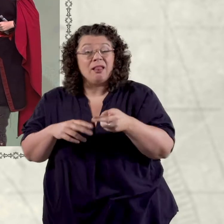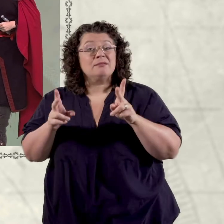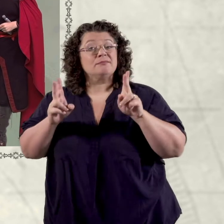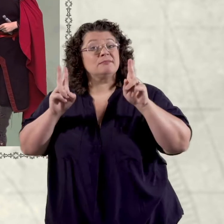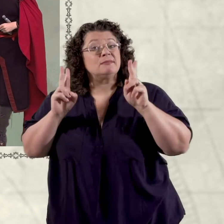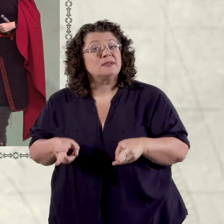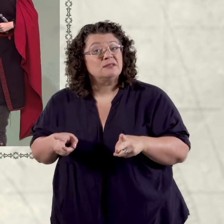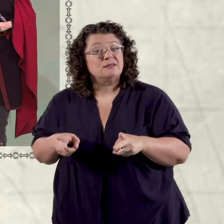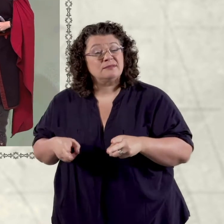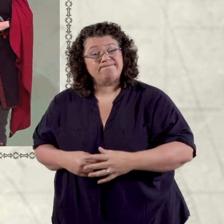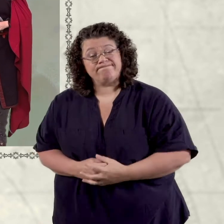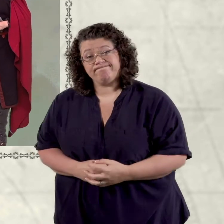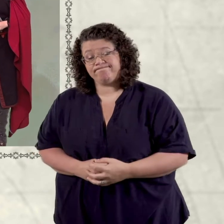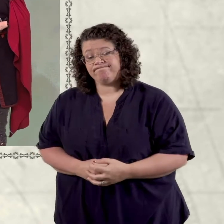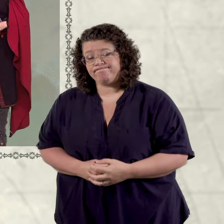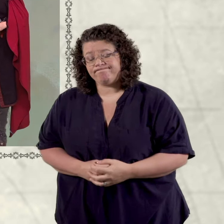Ond disgynodd.